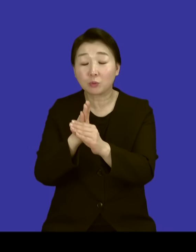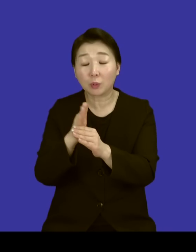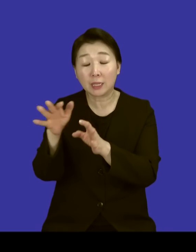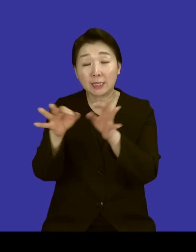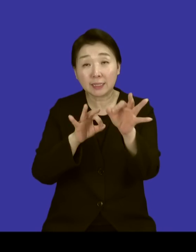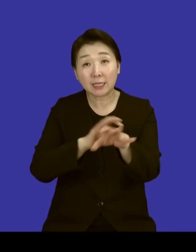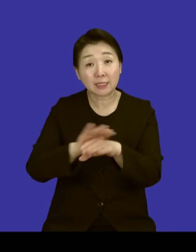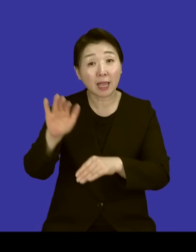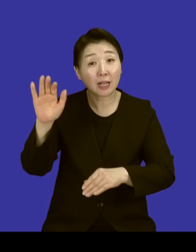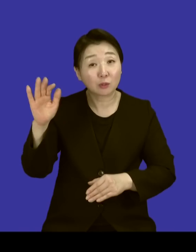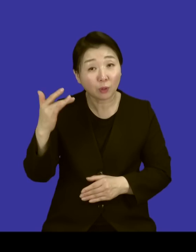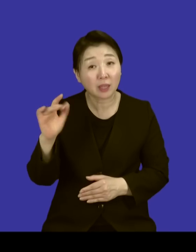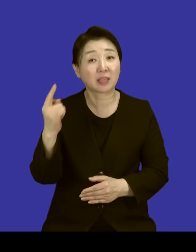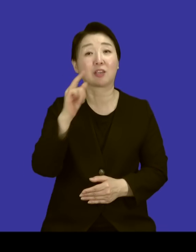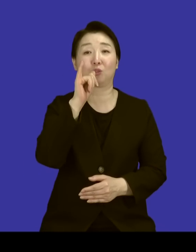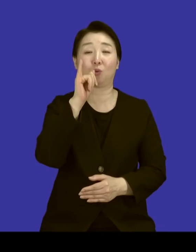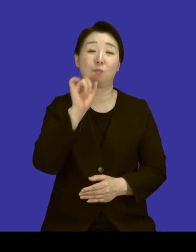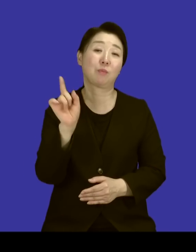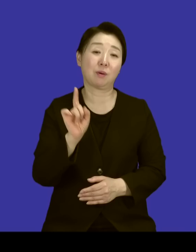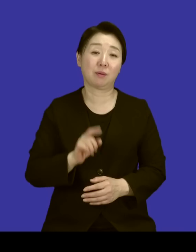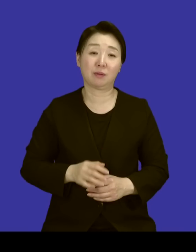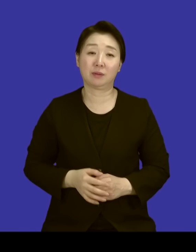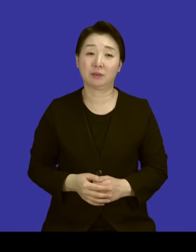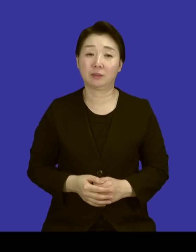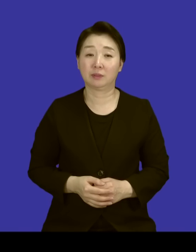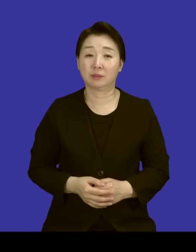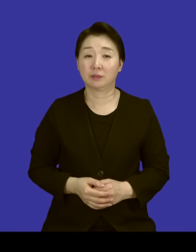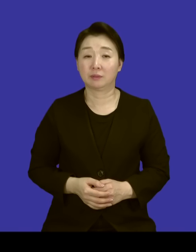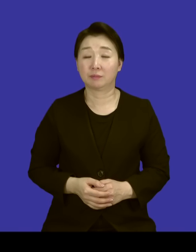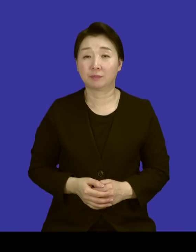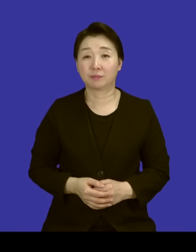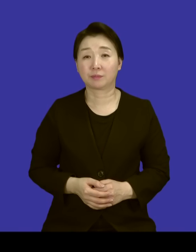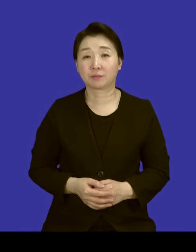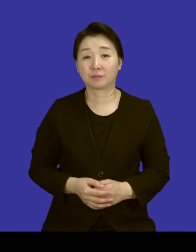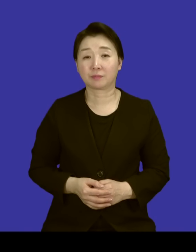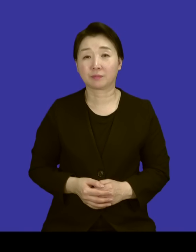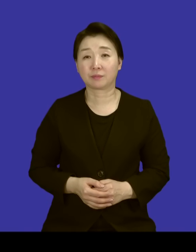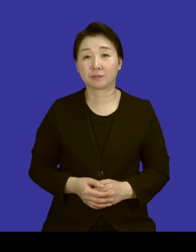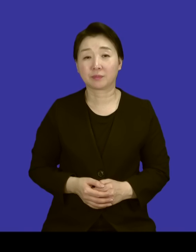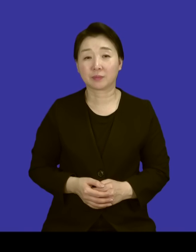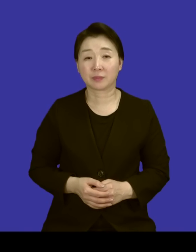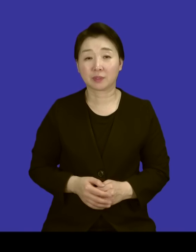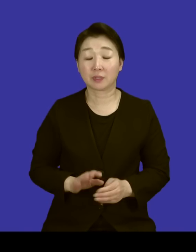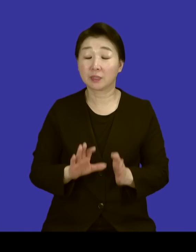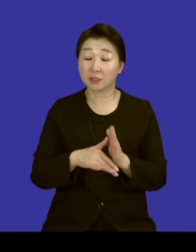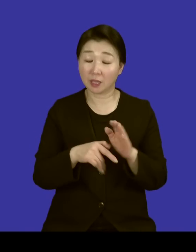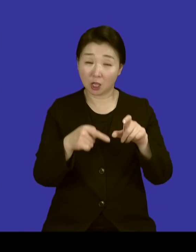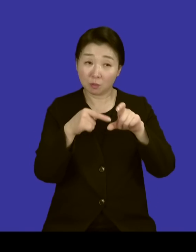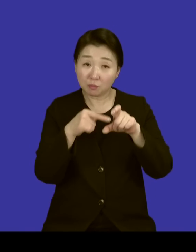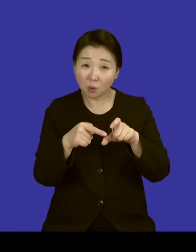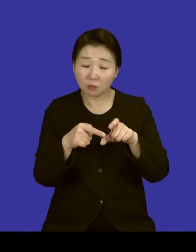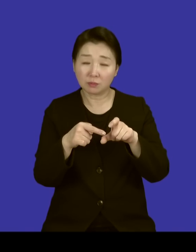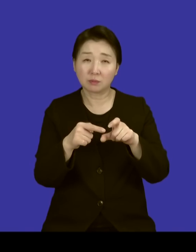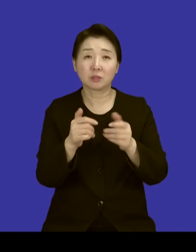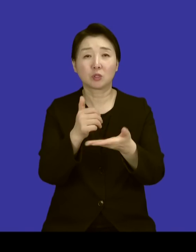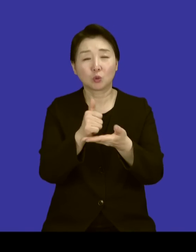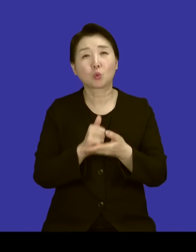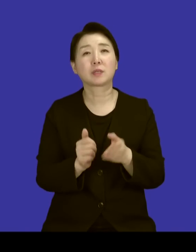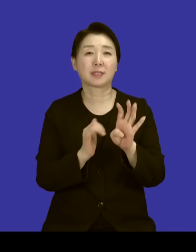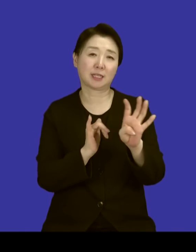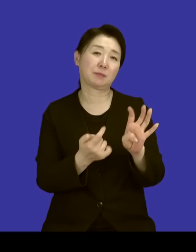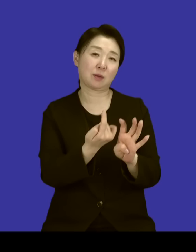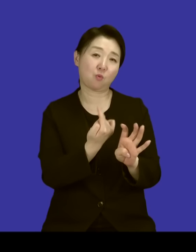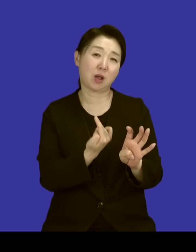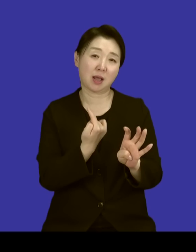하나 있어요. 아, 어떤 네. 좀 어리석은 이야기인데 예. 그때 저희가 평균 하루에 한 40명 정도 오실 때예요,